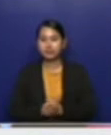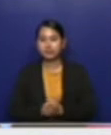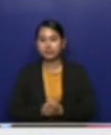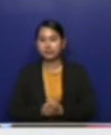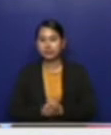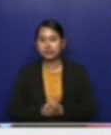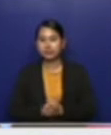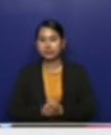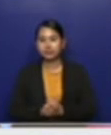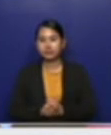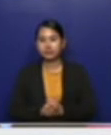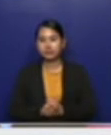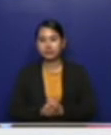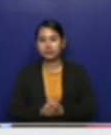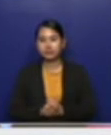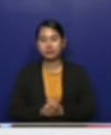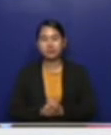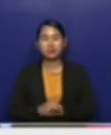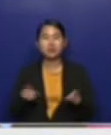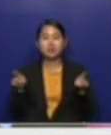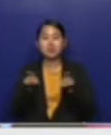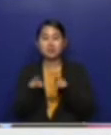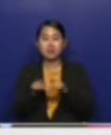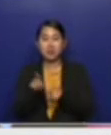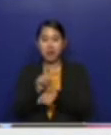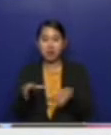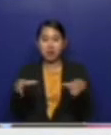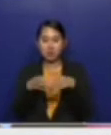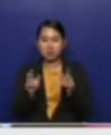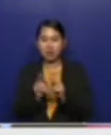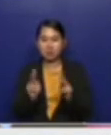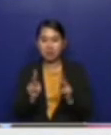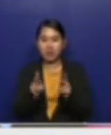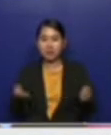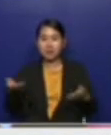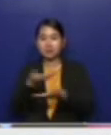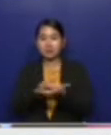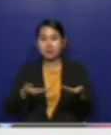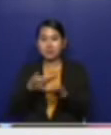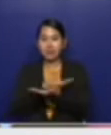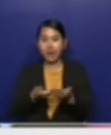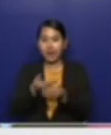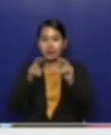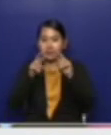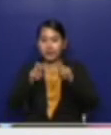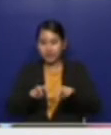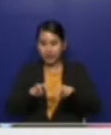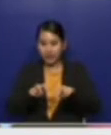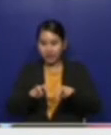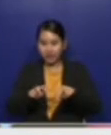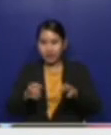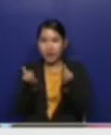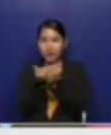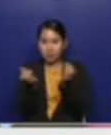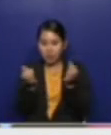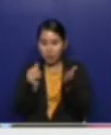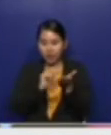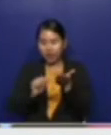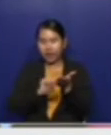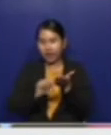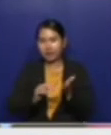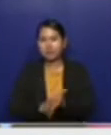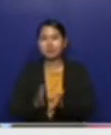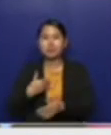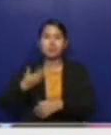เหมือนกับสภาแห่งนี้ตั้งกรรมาธิการวิสามัญไปพิจารณาศึกษาการแก้ไขรัฐธรรมนูญผมเ